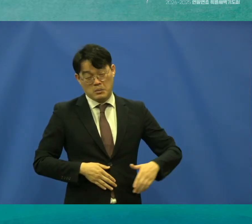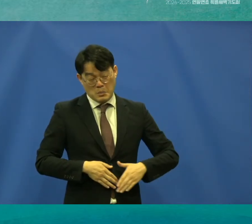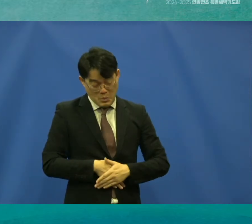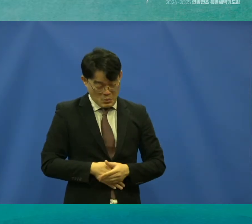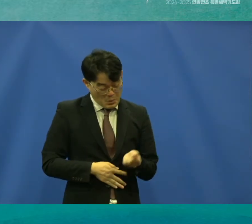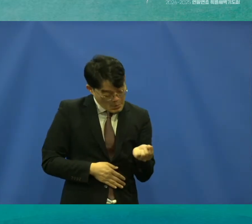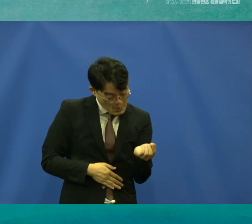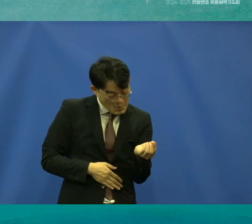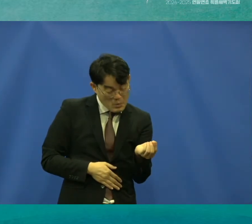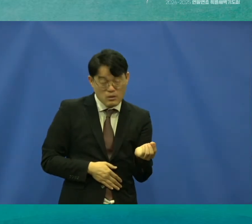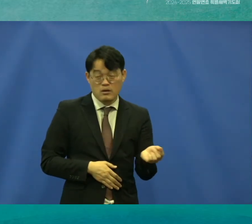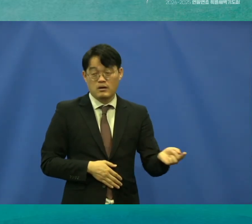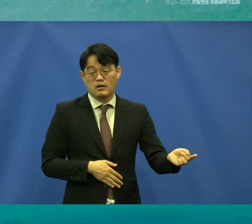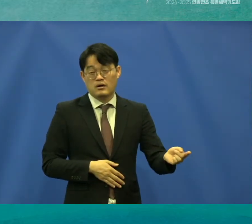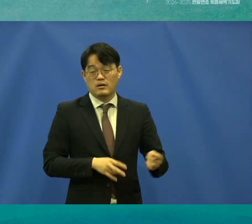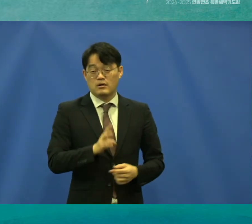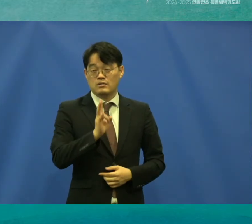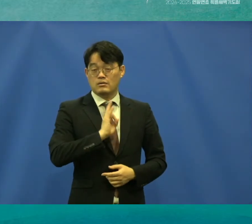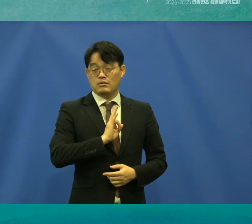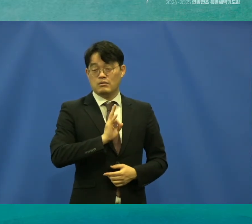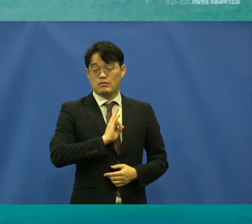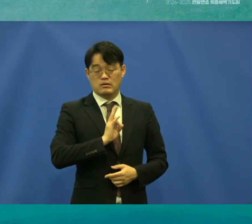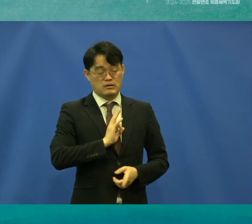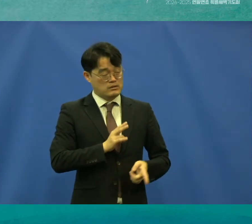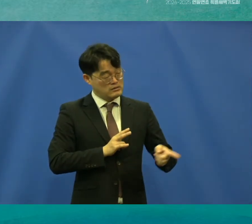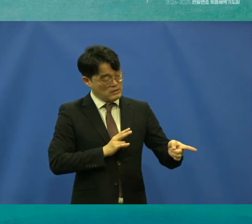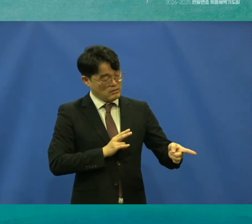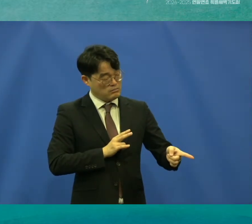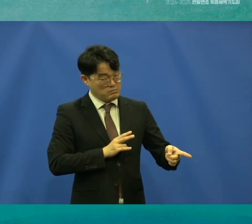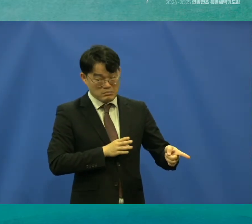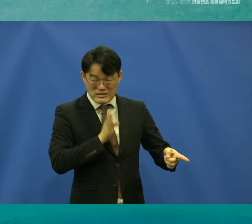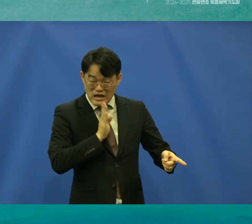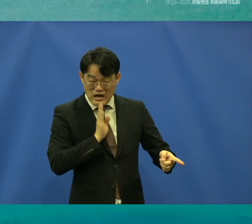선지자가 얼마나 조잘해졌습니까?